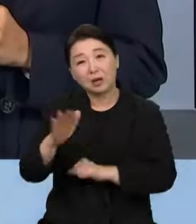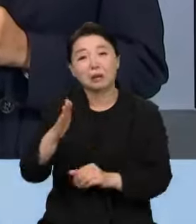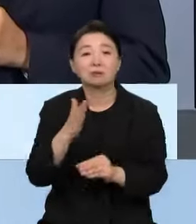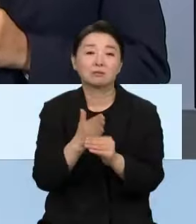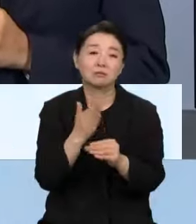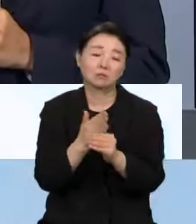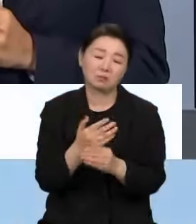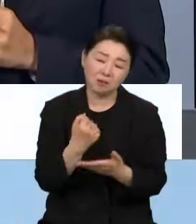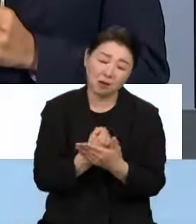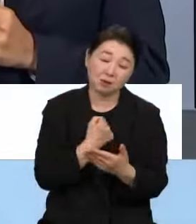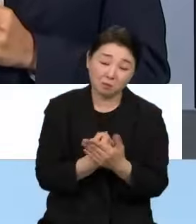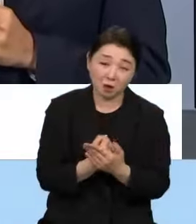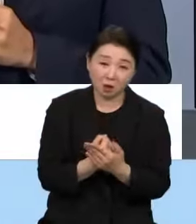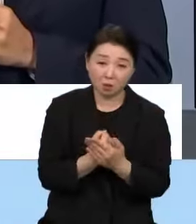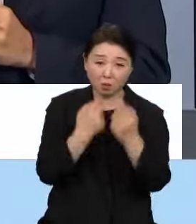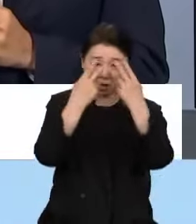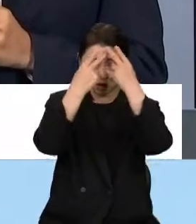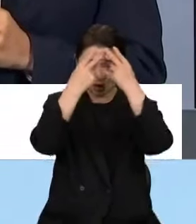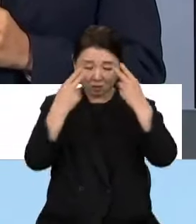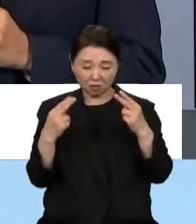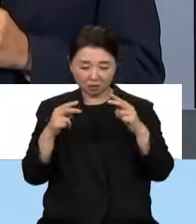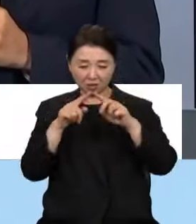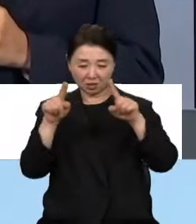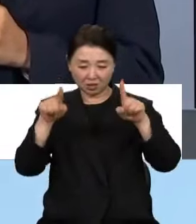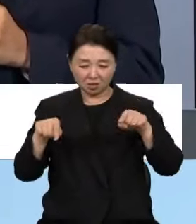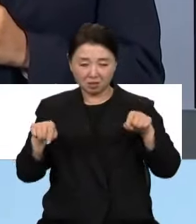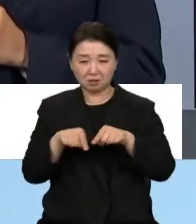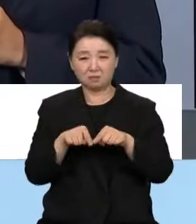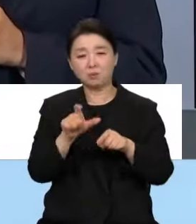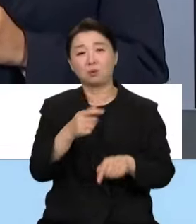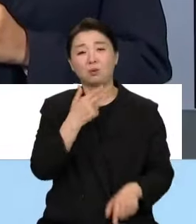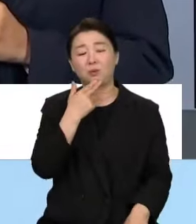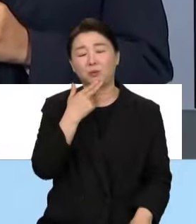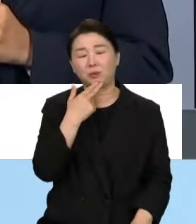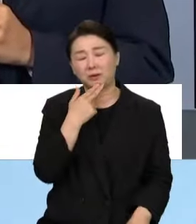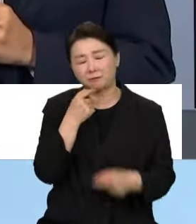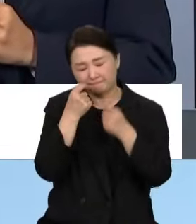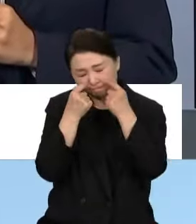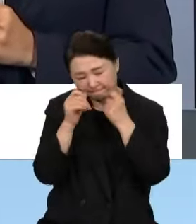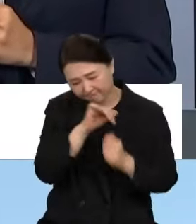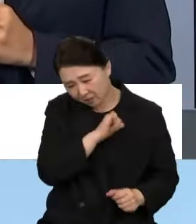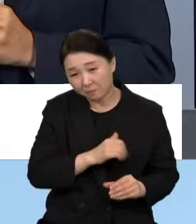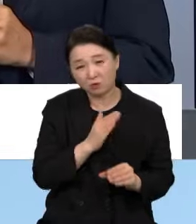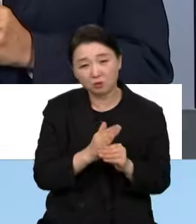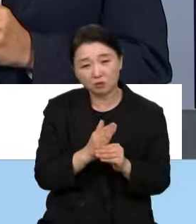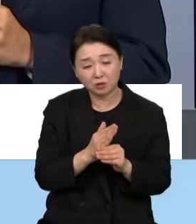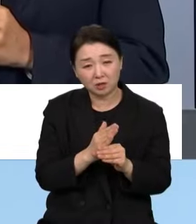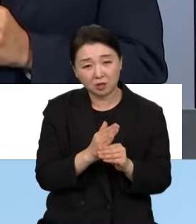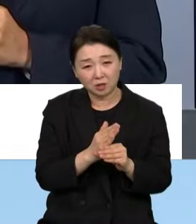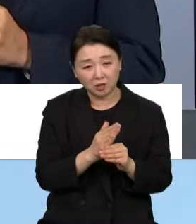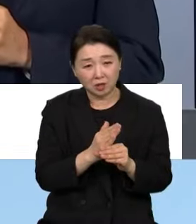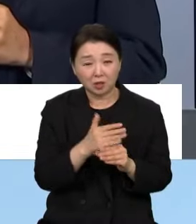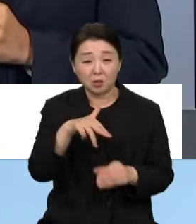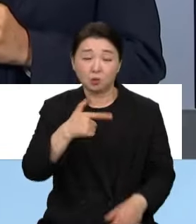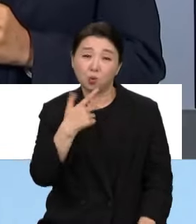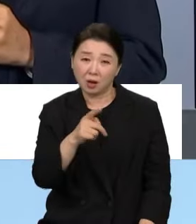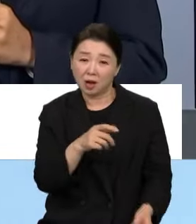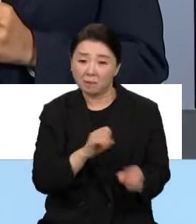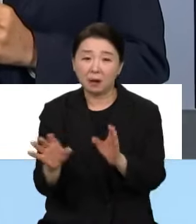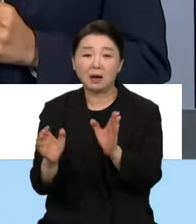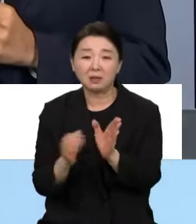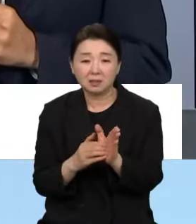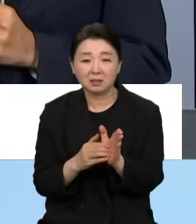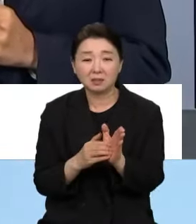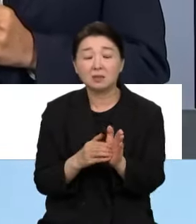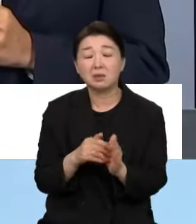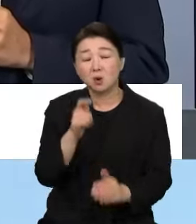위패도 없는 이 분향소에서 유족들은 큰 울음조차 삼키는 모습이었습니다. 조카를 잃은 고모 한 분을 저희가 만났습니다. 지난주에도